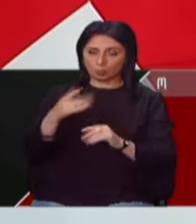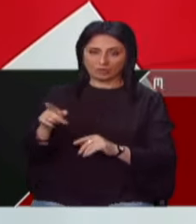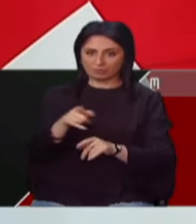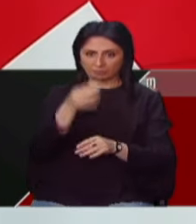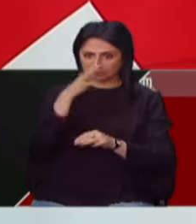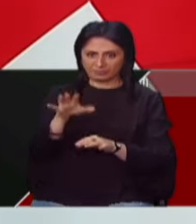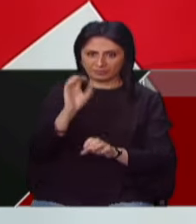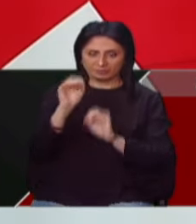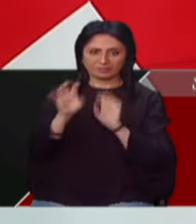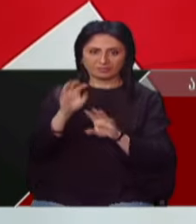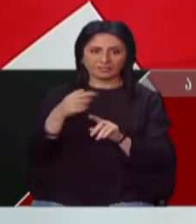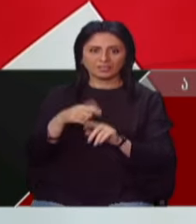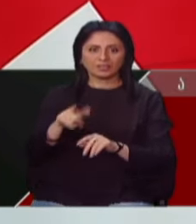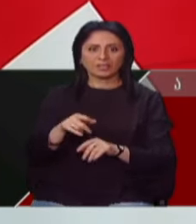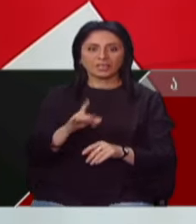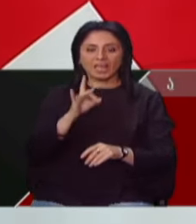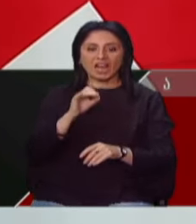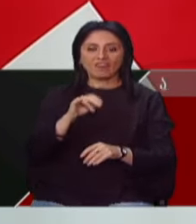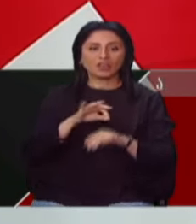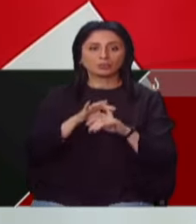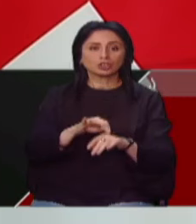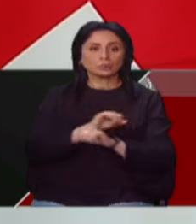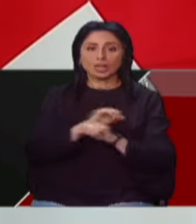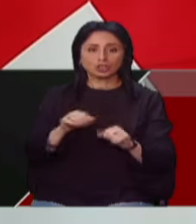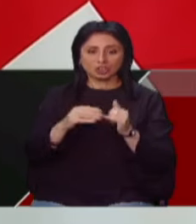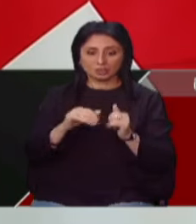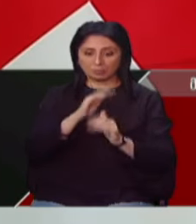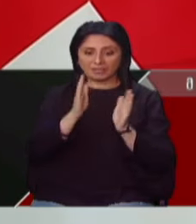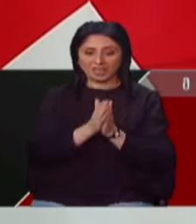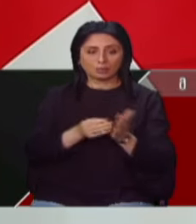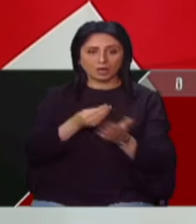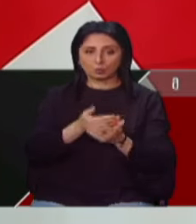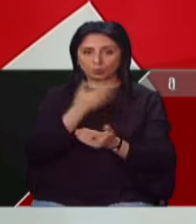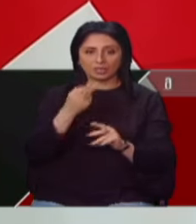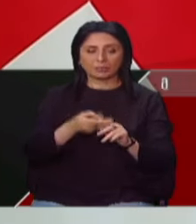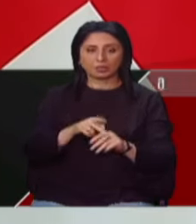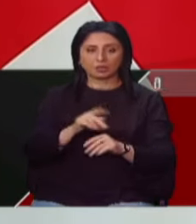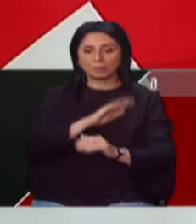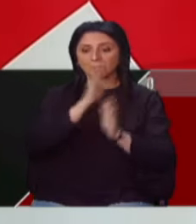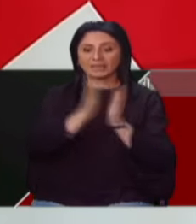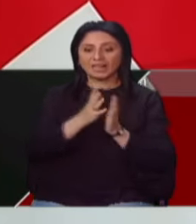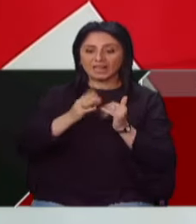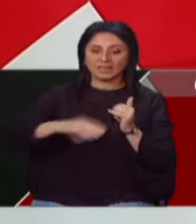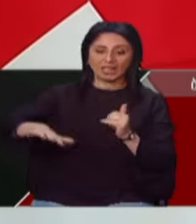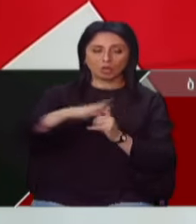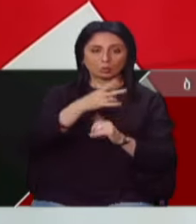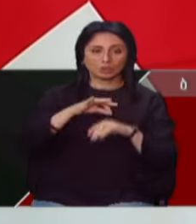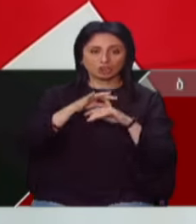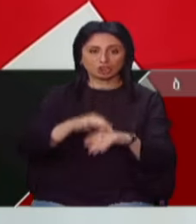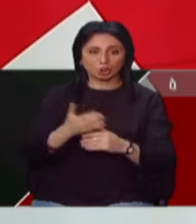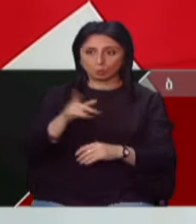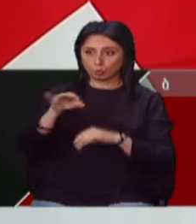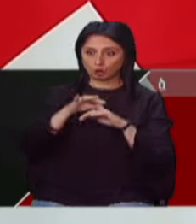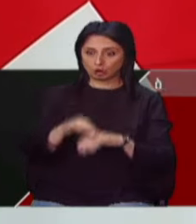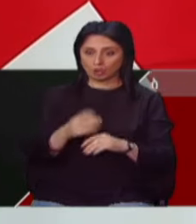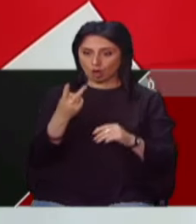რომ არ შეიძლება რეფერენდუმის ჩატარება მანამ ტერიტორიულიანობა არ აღდგება იმიტომ რომ მთელ ტერიტორიაზე უნდა ჩატარდეს და თუშინ ჩაატარებ